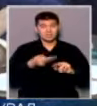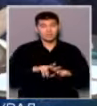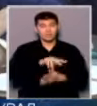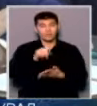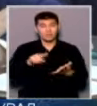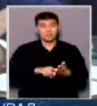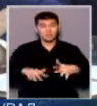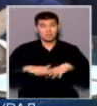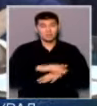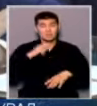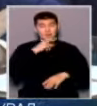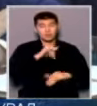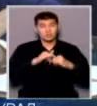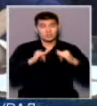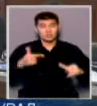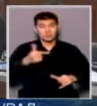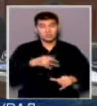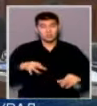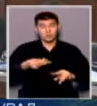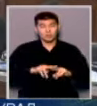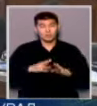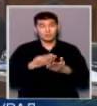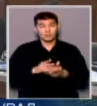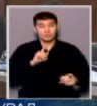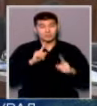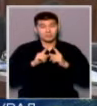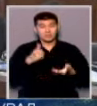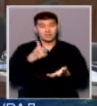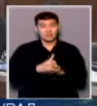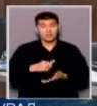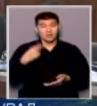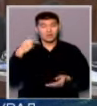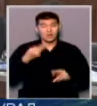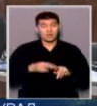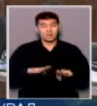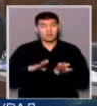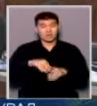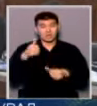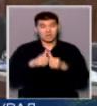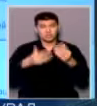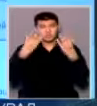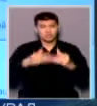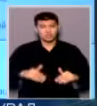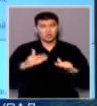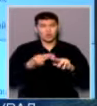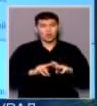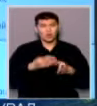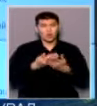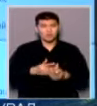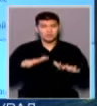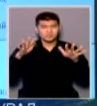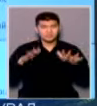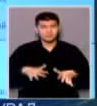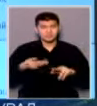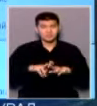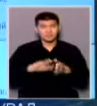вопросам социально-экономического развития Атырауской области. На собрании глава государства отметил, что с каждым днем ухудшается экологическая ситуация.